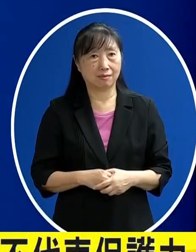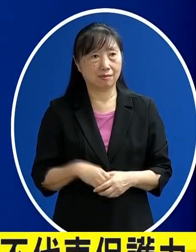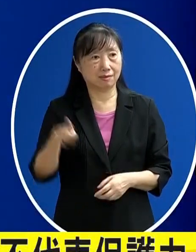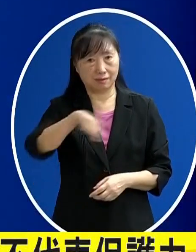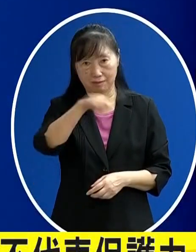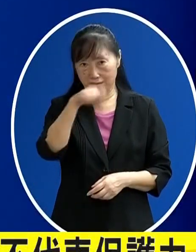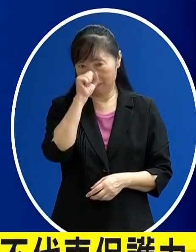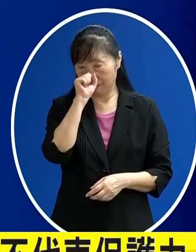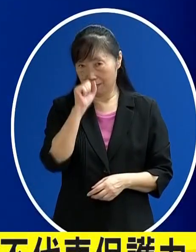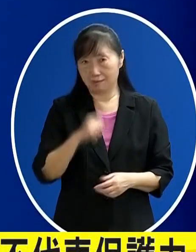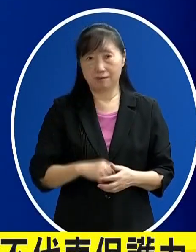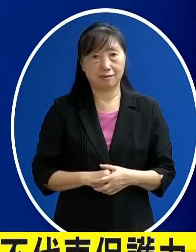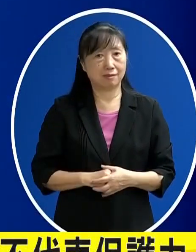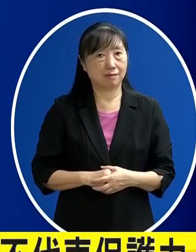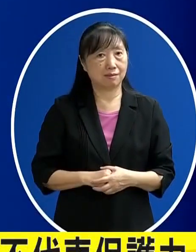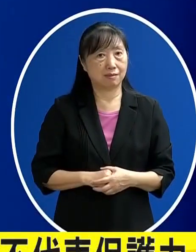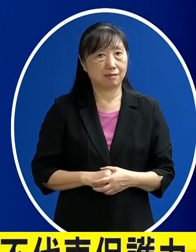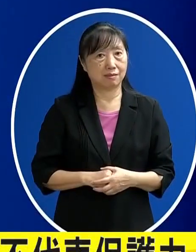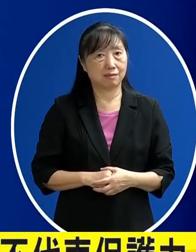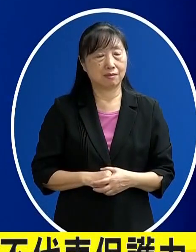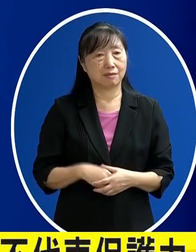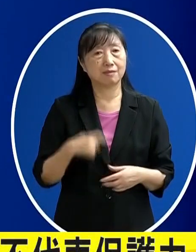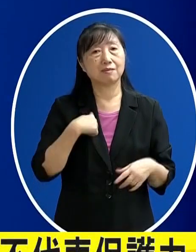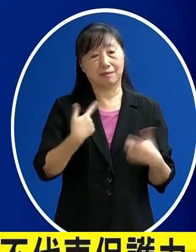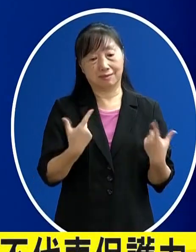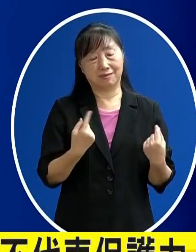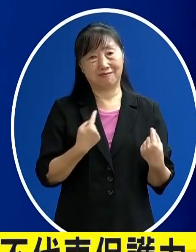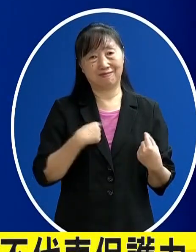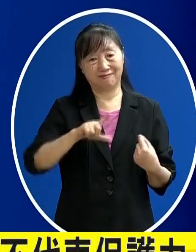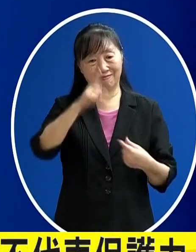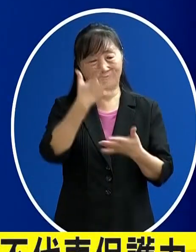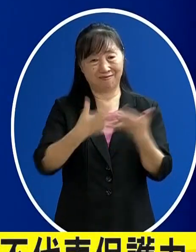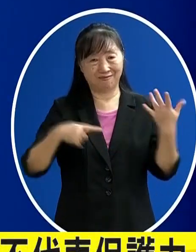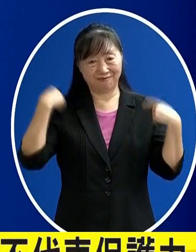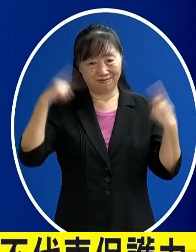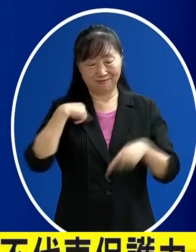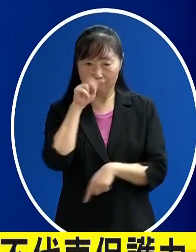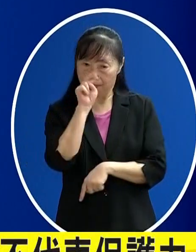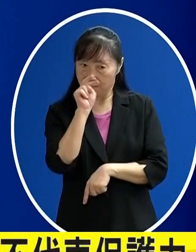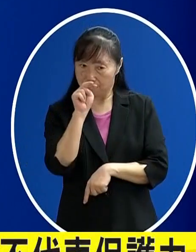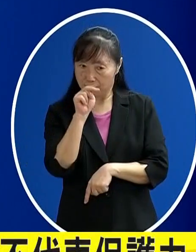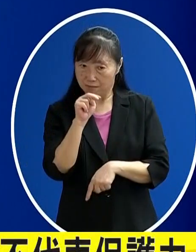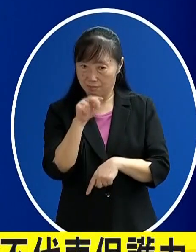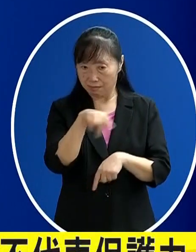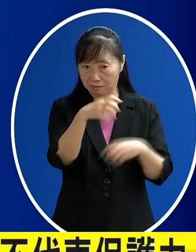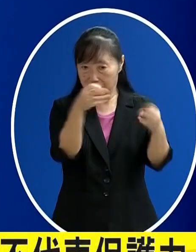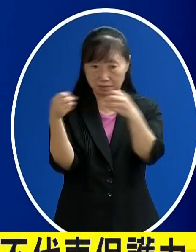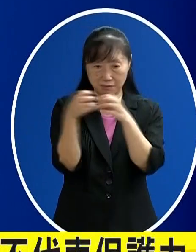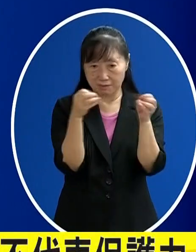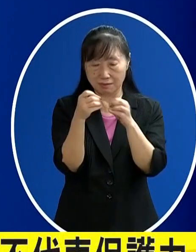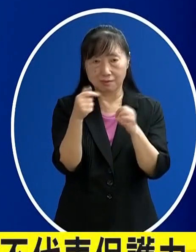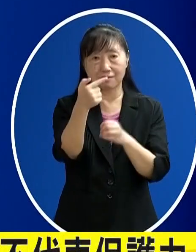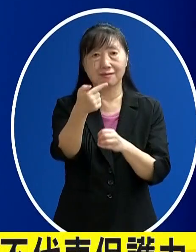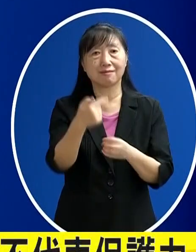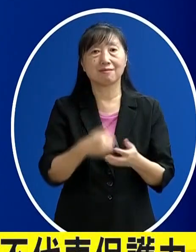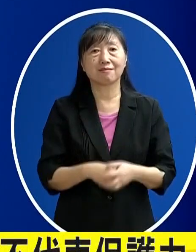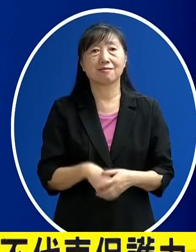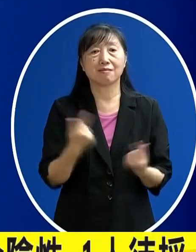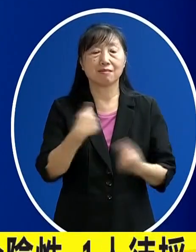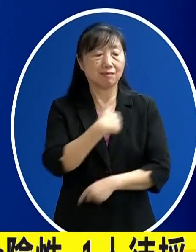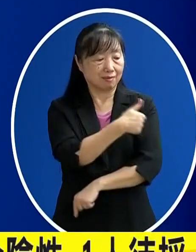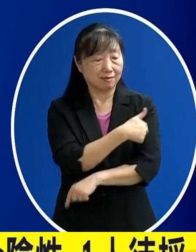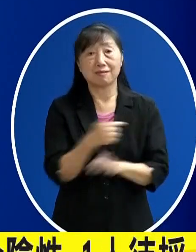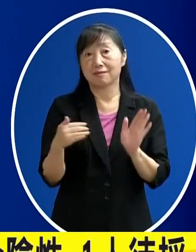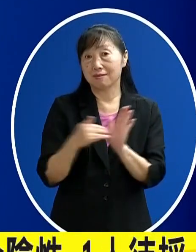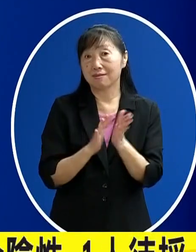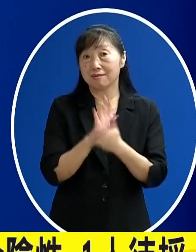好，大家好，那我本身也是网民啊，所以我也会看到一些网络上大家热烈在讨论的一些关于打完一